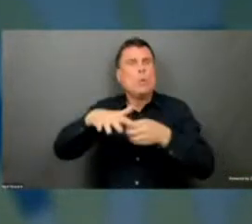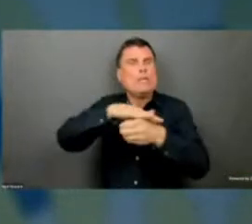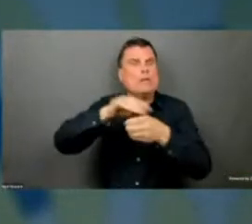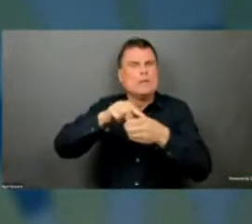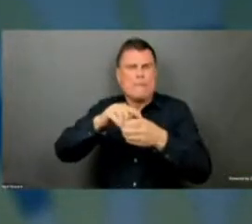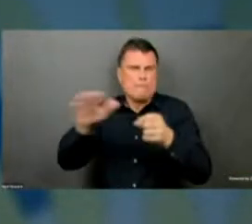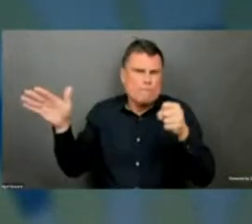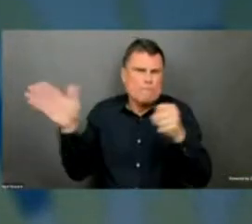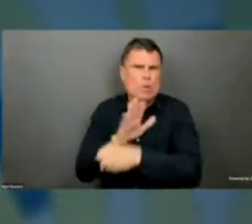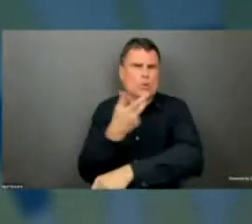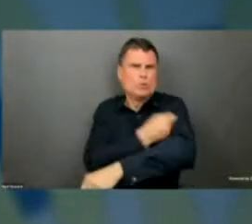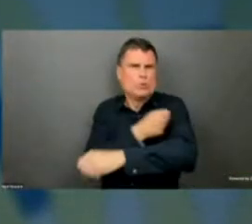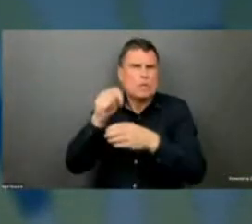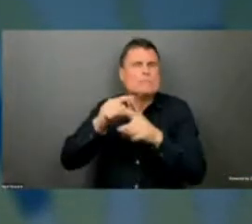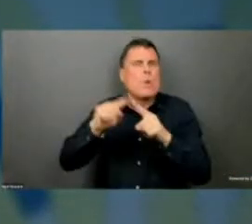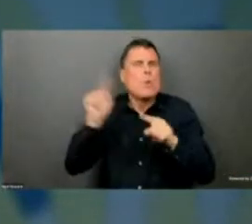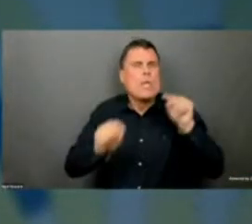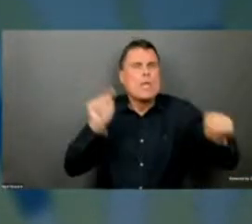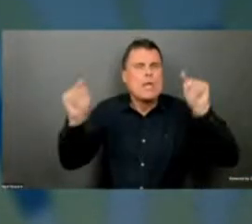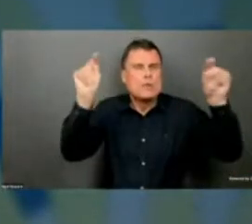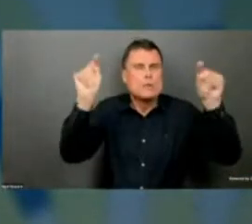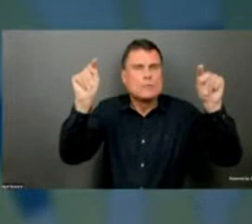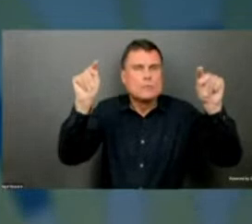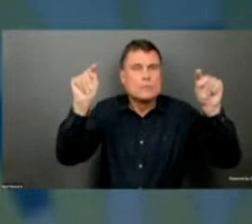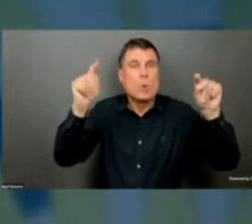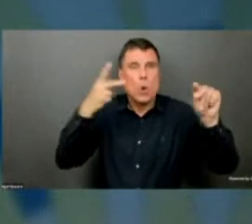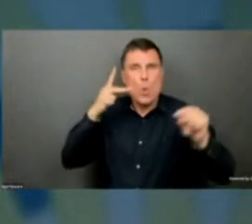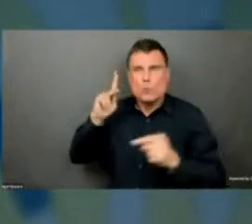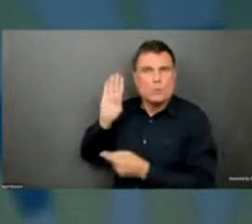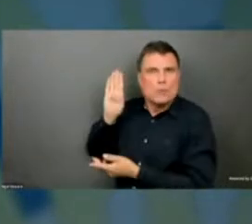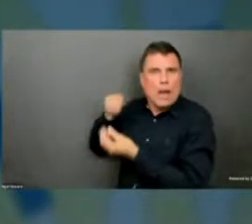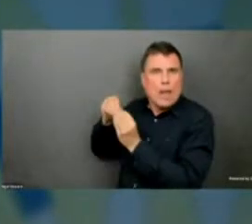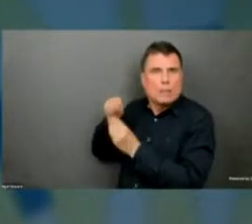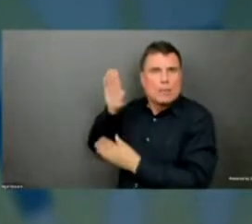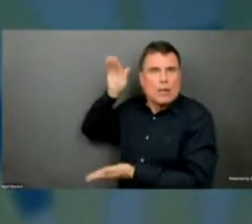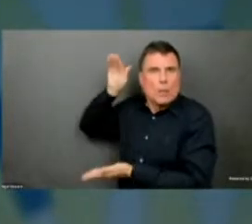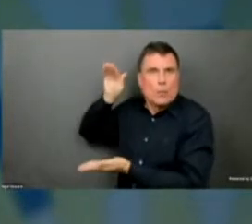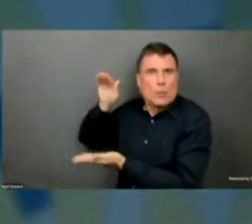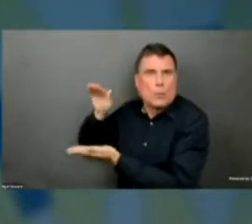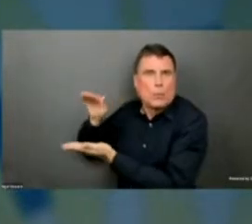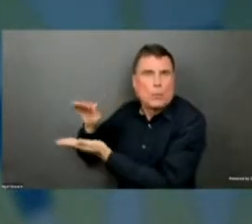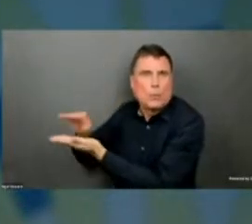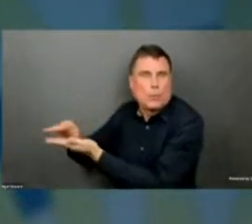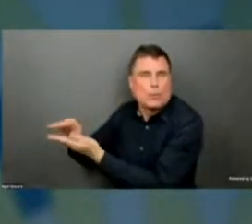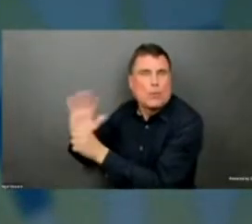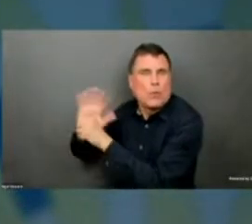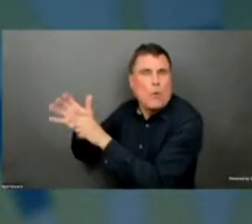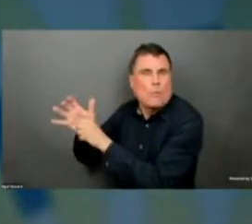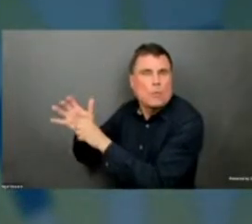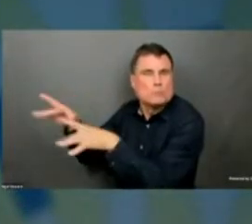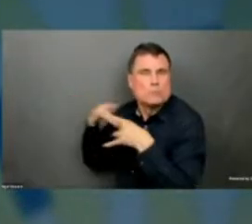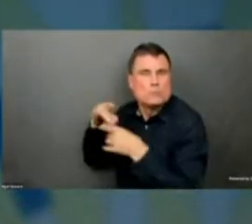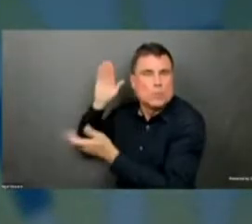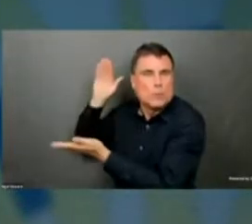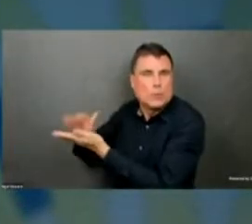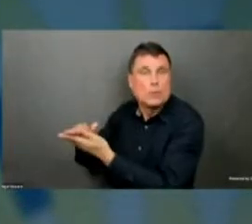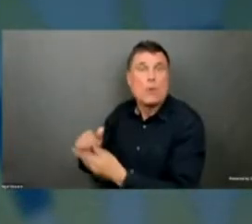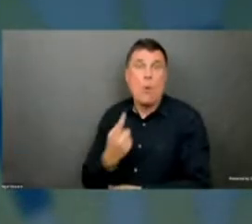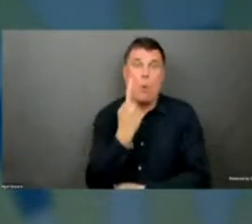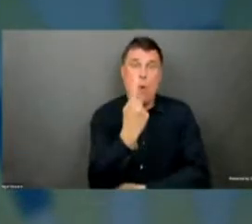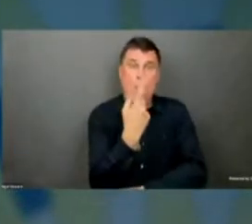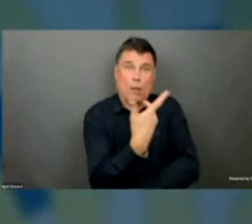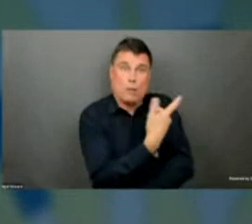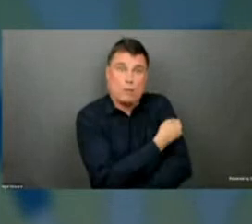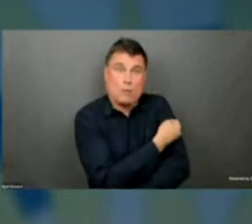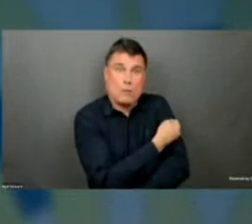well 这个也是年龄分布，打了疫苗以后这个打了第一针以后，这个每个年龄